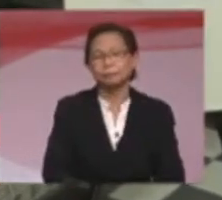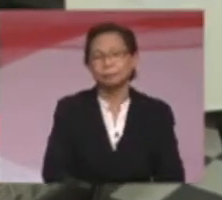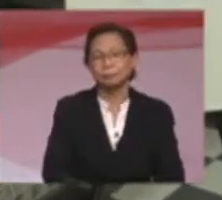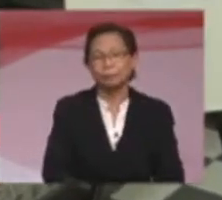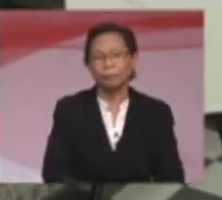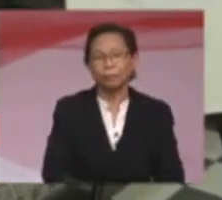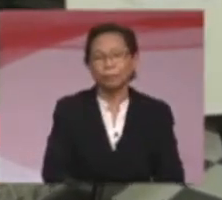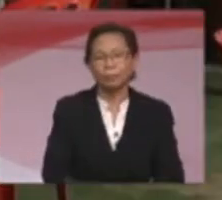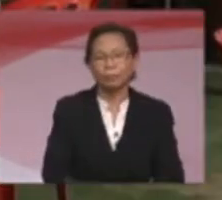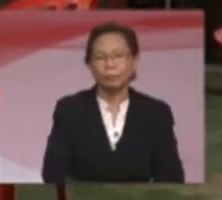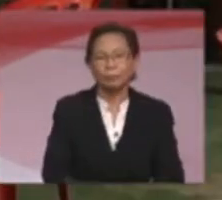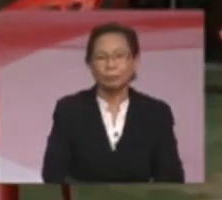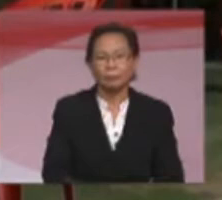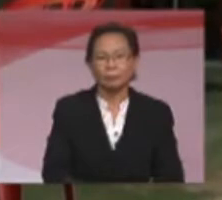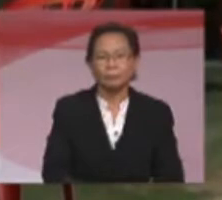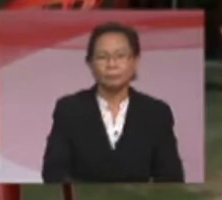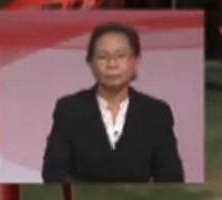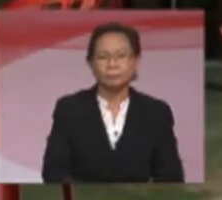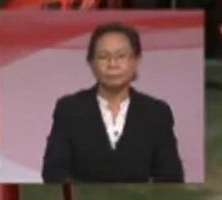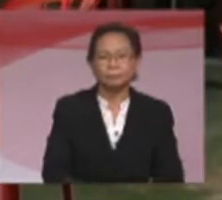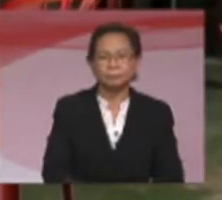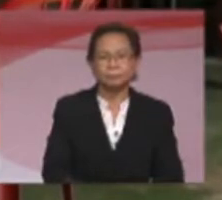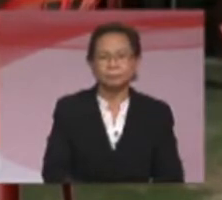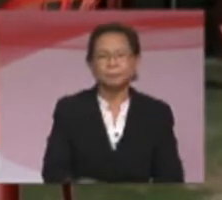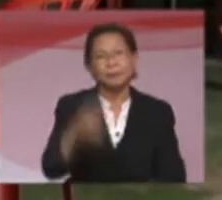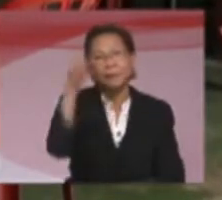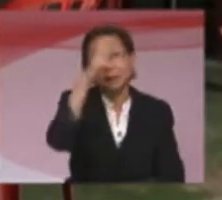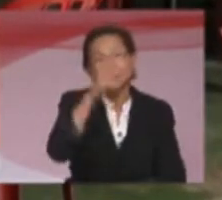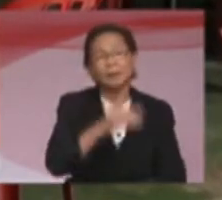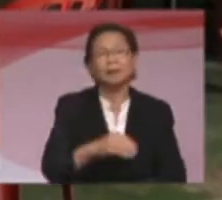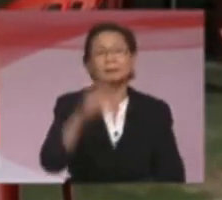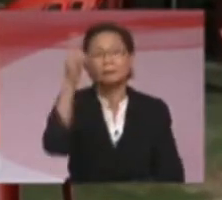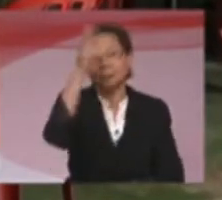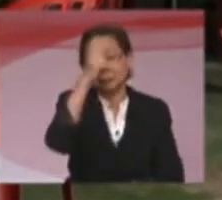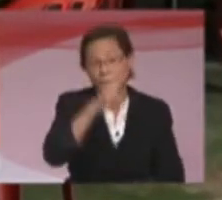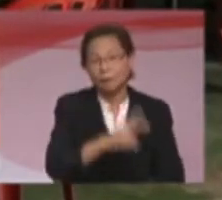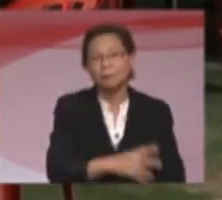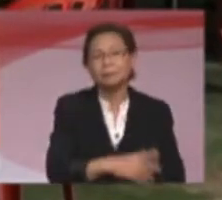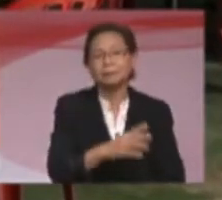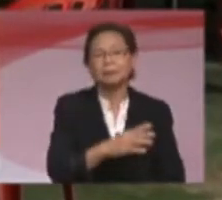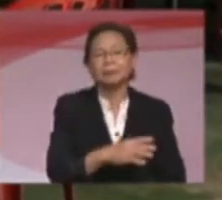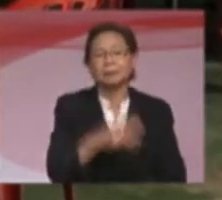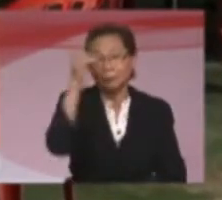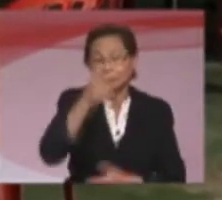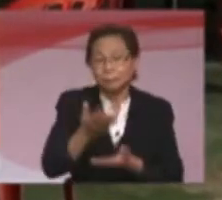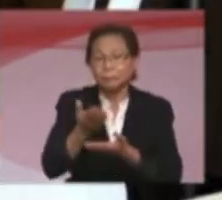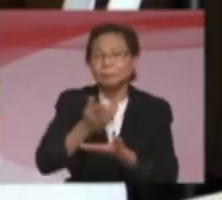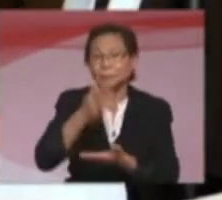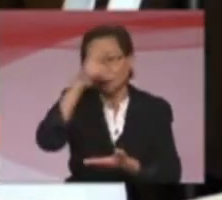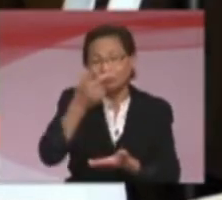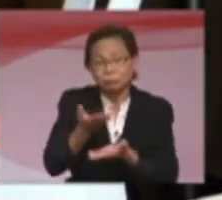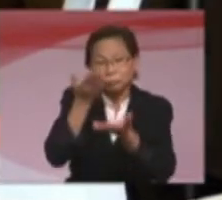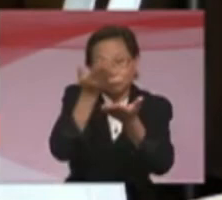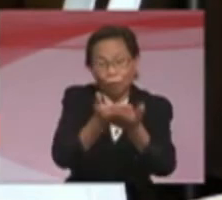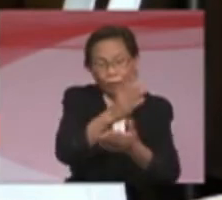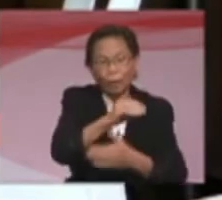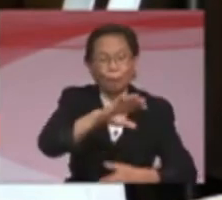itu, kerajaan, pihak polis melalui saranan daripada kajian, arahan daripada kajian telah